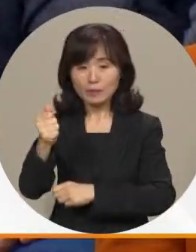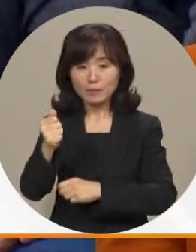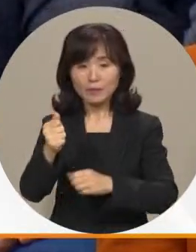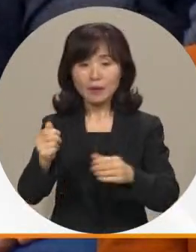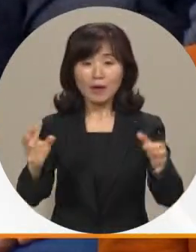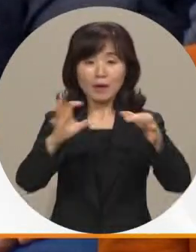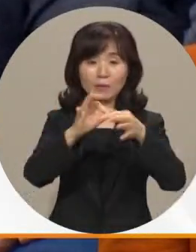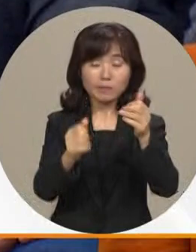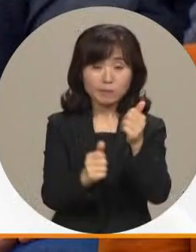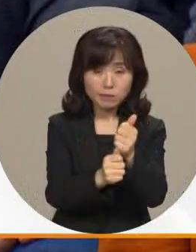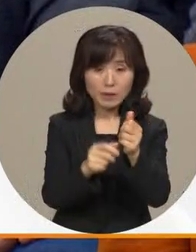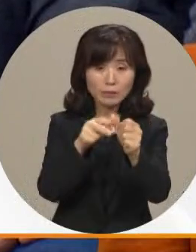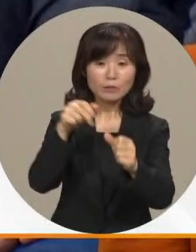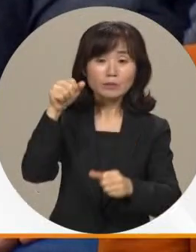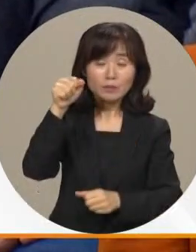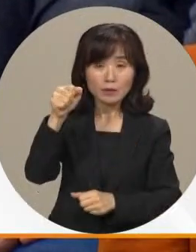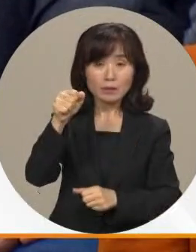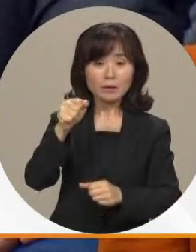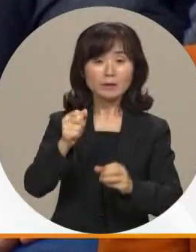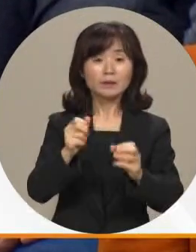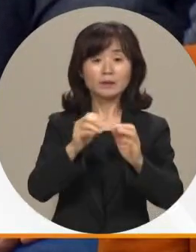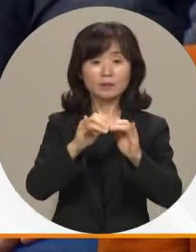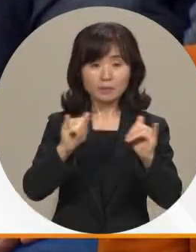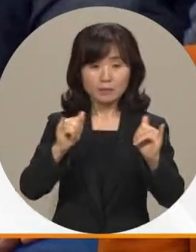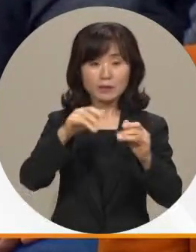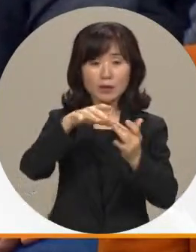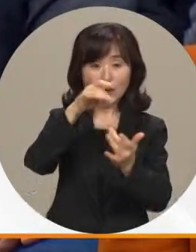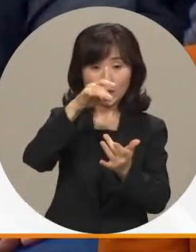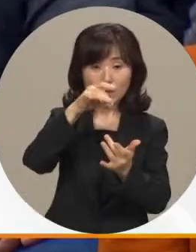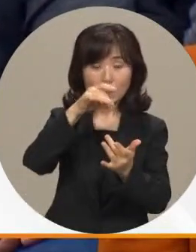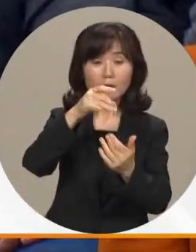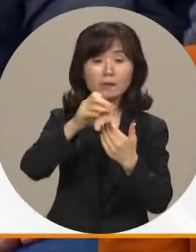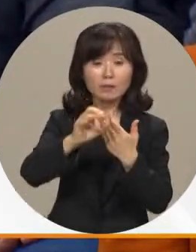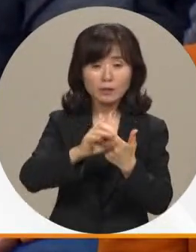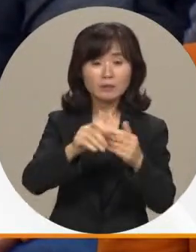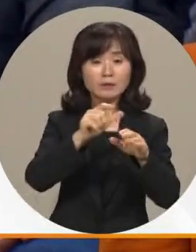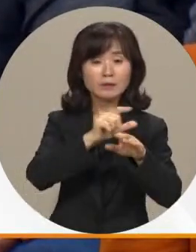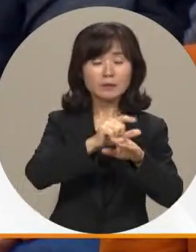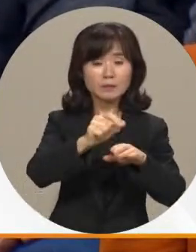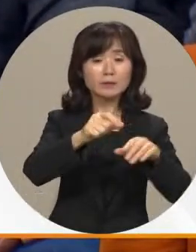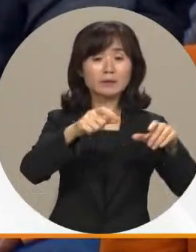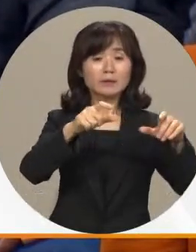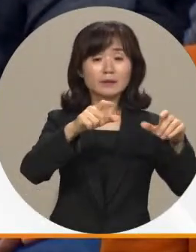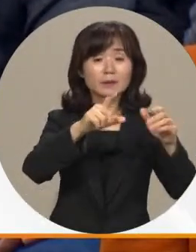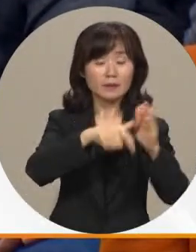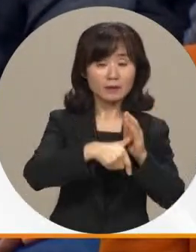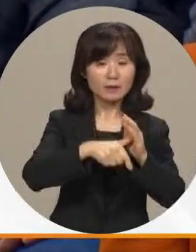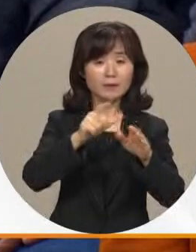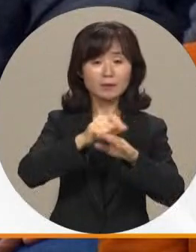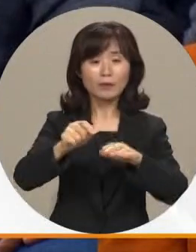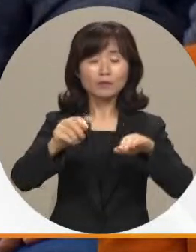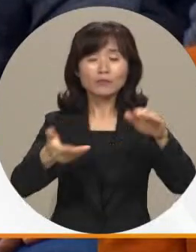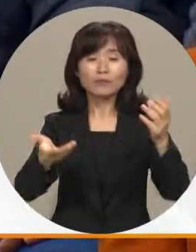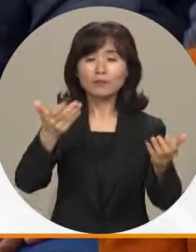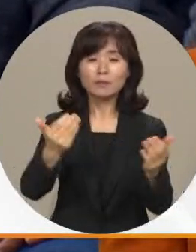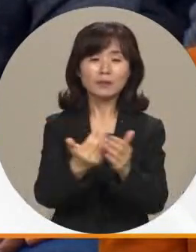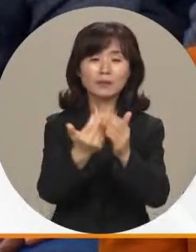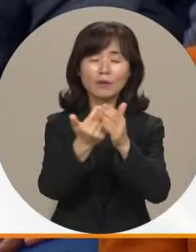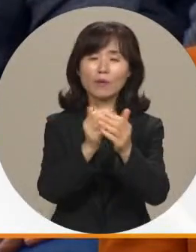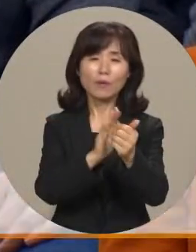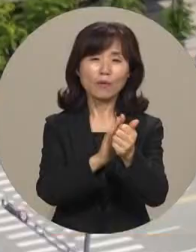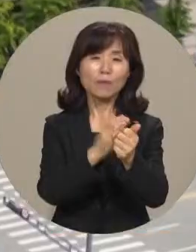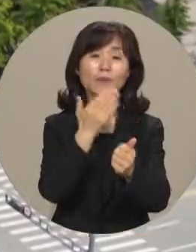하신다면은 그것이 지방시대 지방의 균형 발전 이런데 훨씬 도움이 되지